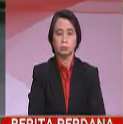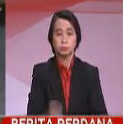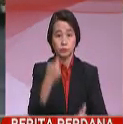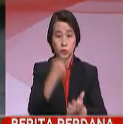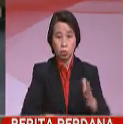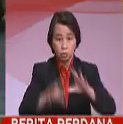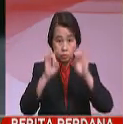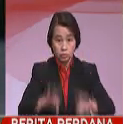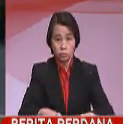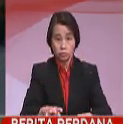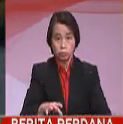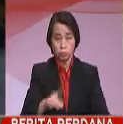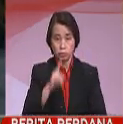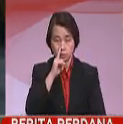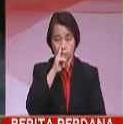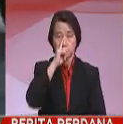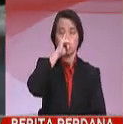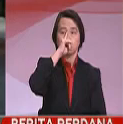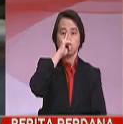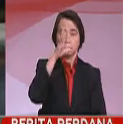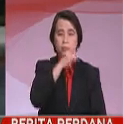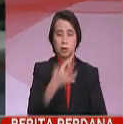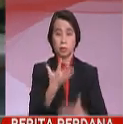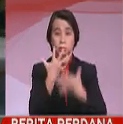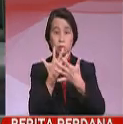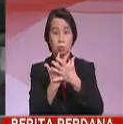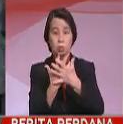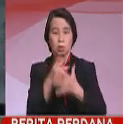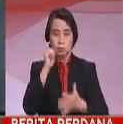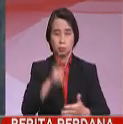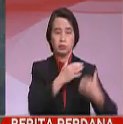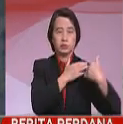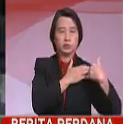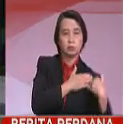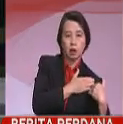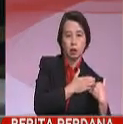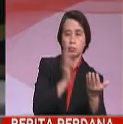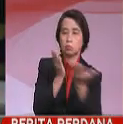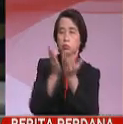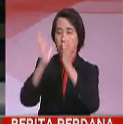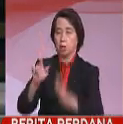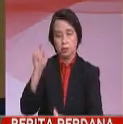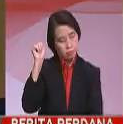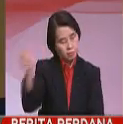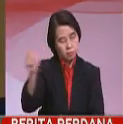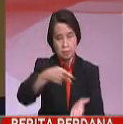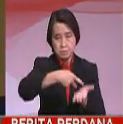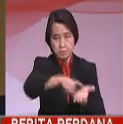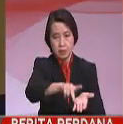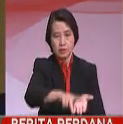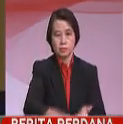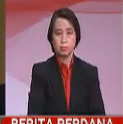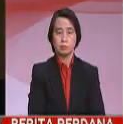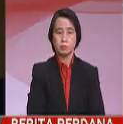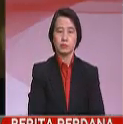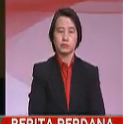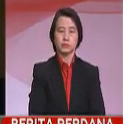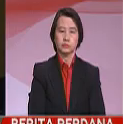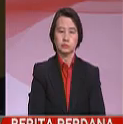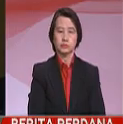Kos ujian calitan COVID-19 dan kuarantin perlu ditanggung oleh pelajar berkenaan.